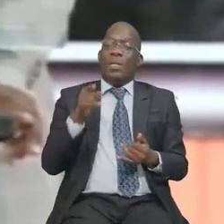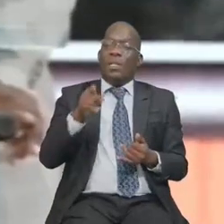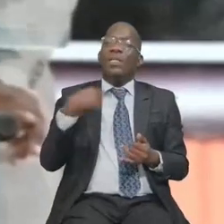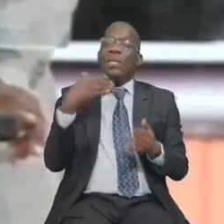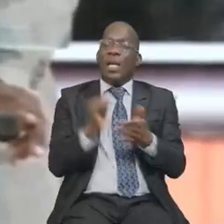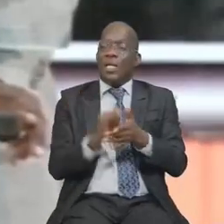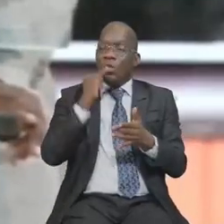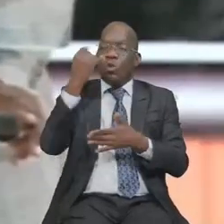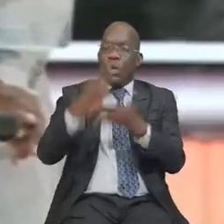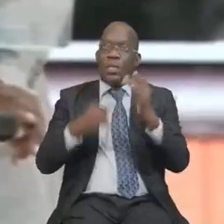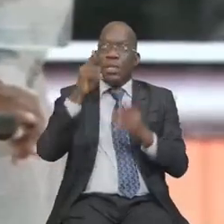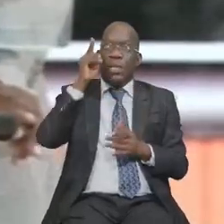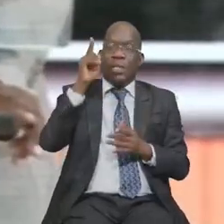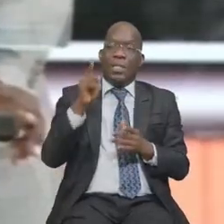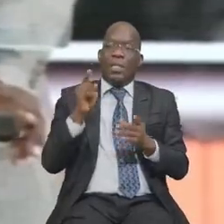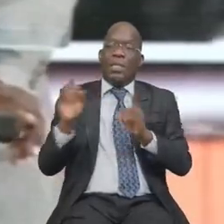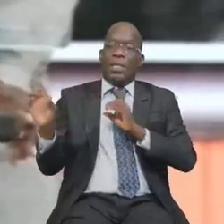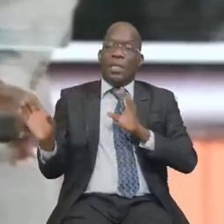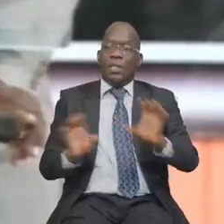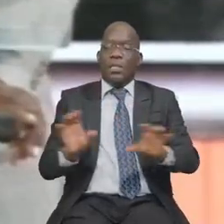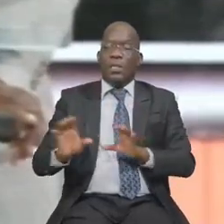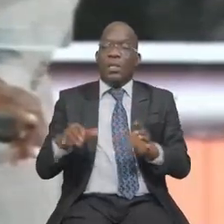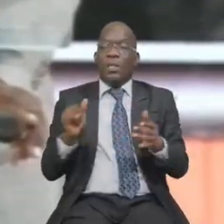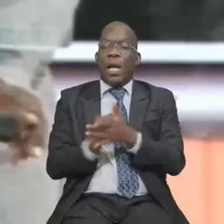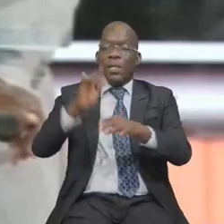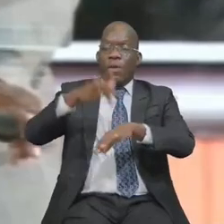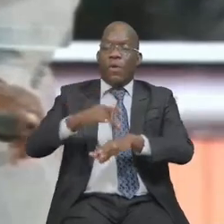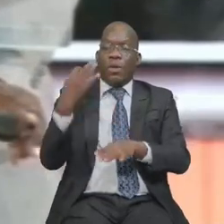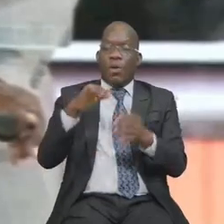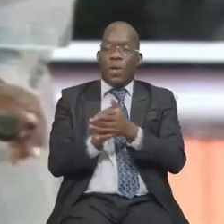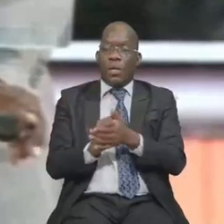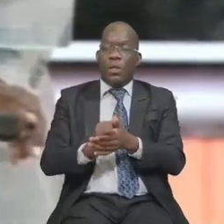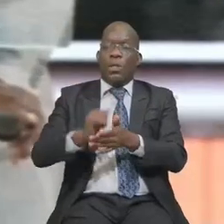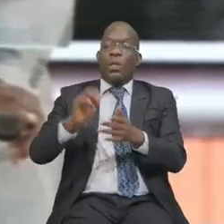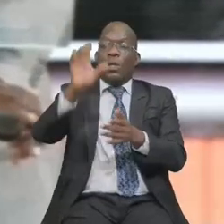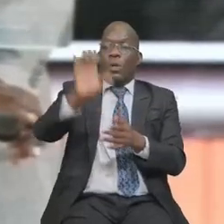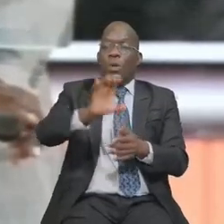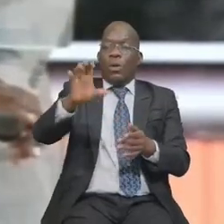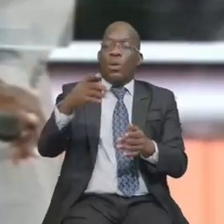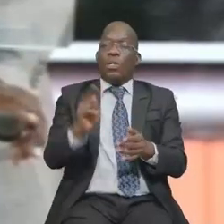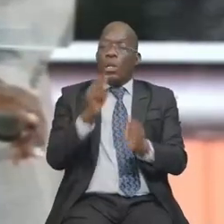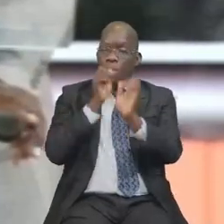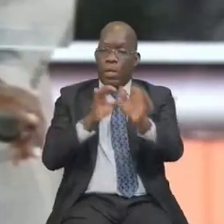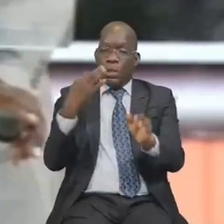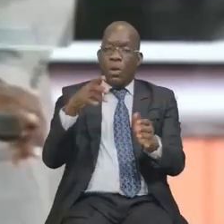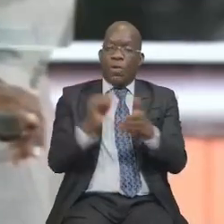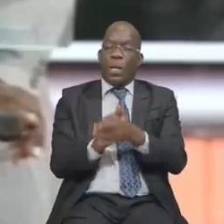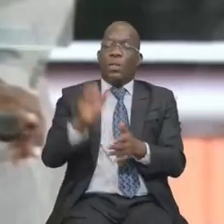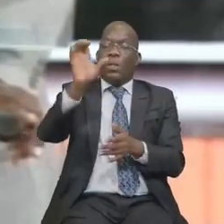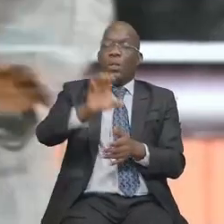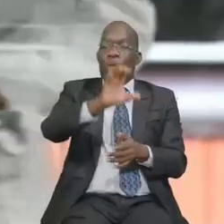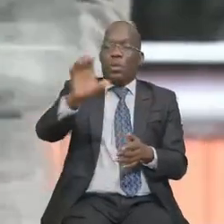qu'il a fait. Et cet effet de la croix, cette bénédiction de la croix, les profits de la